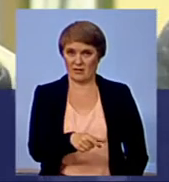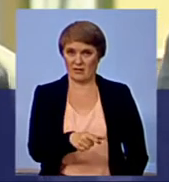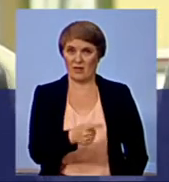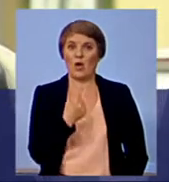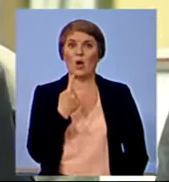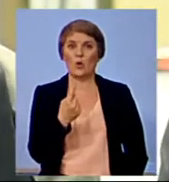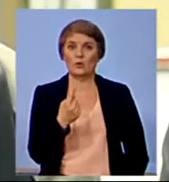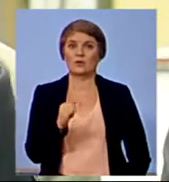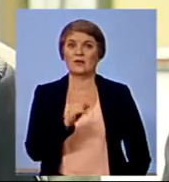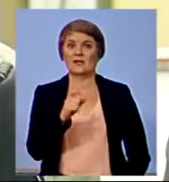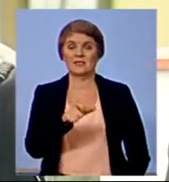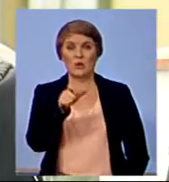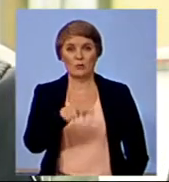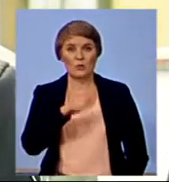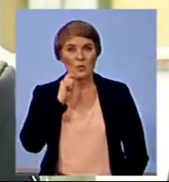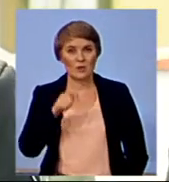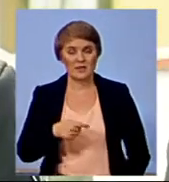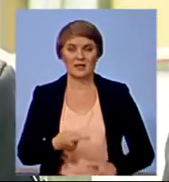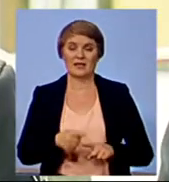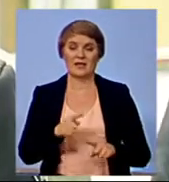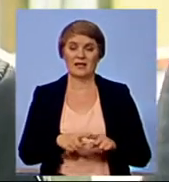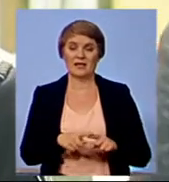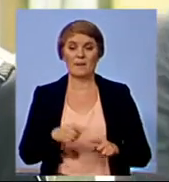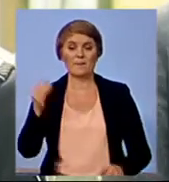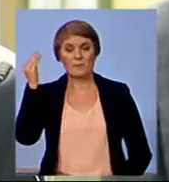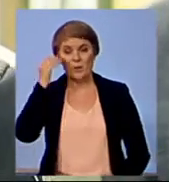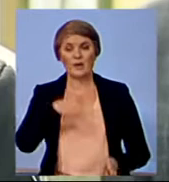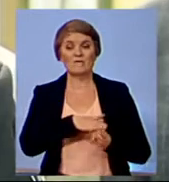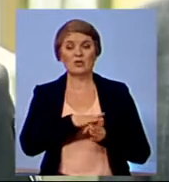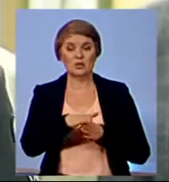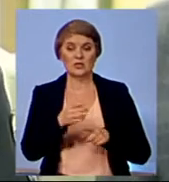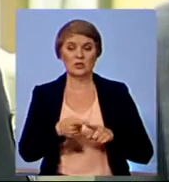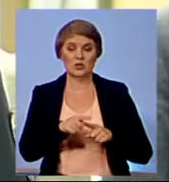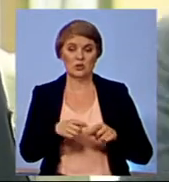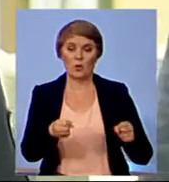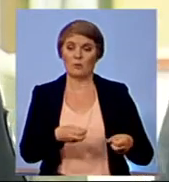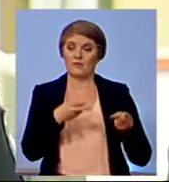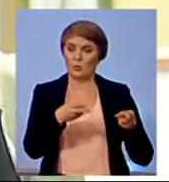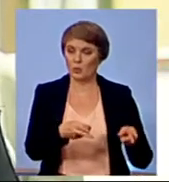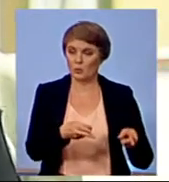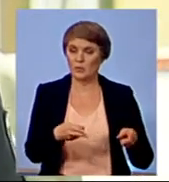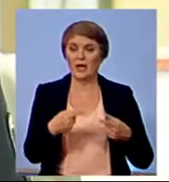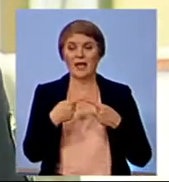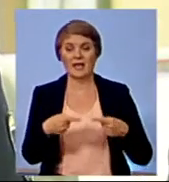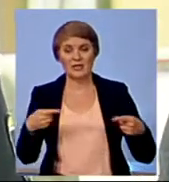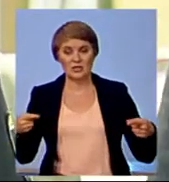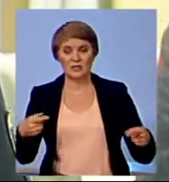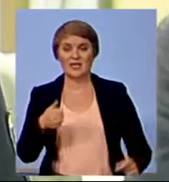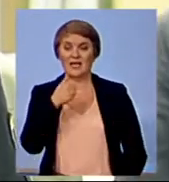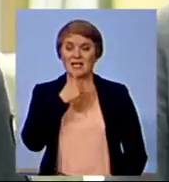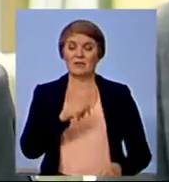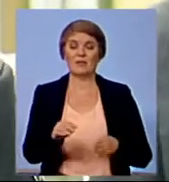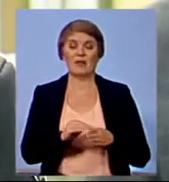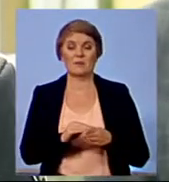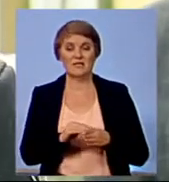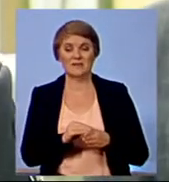із громадян України, який підозрюється в вчиненні цього правопорушення. Інші імена, прізвища –